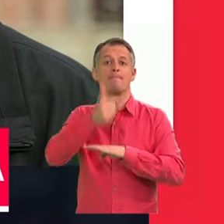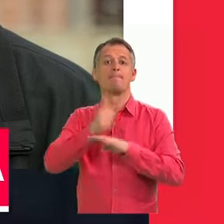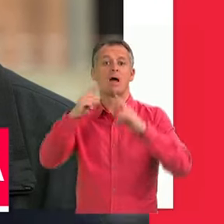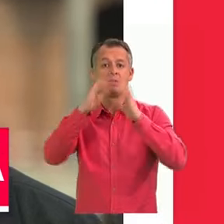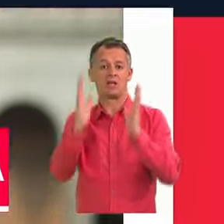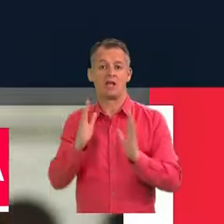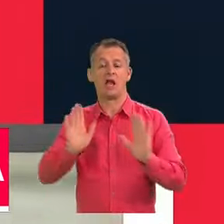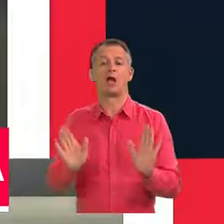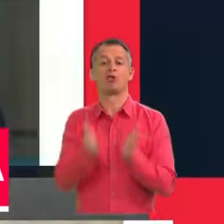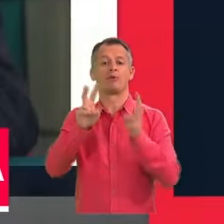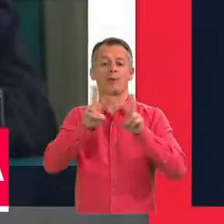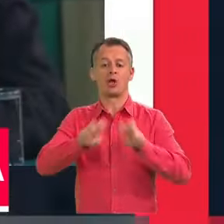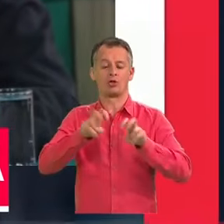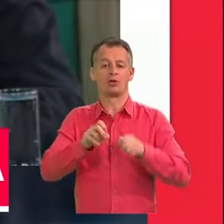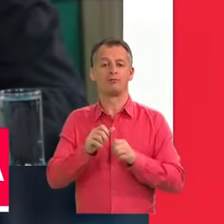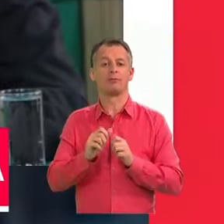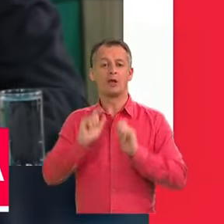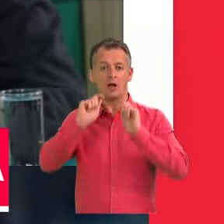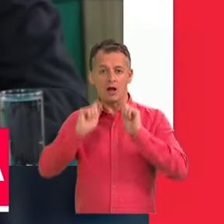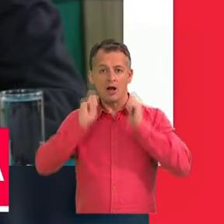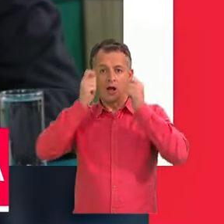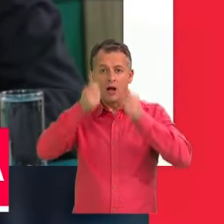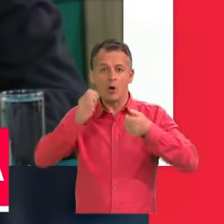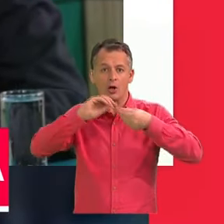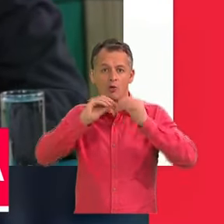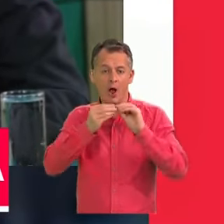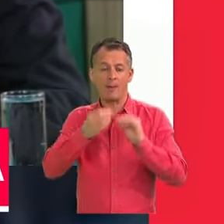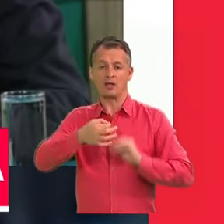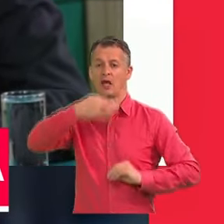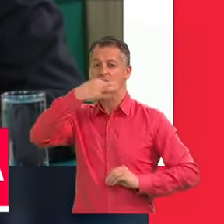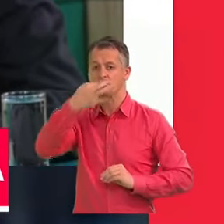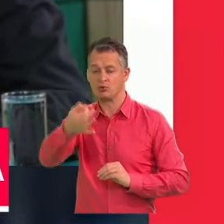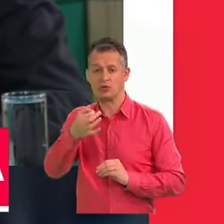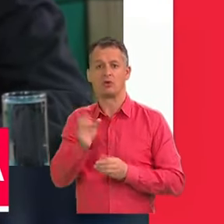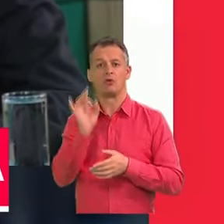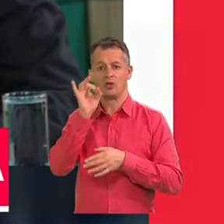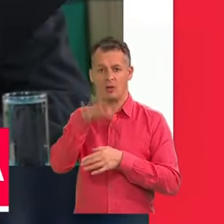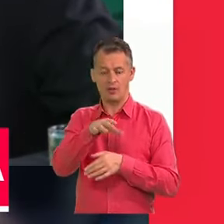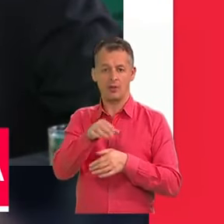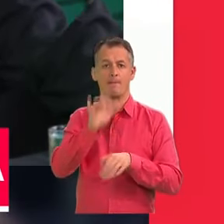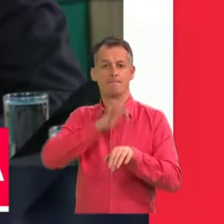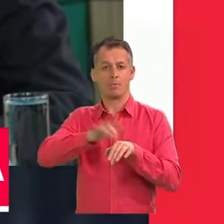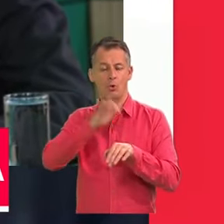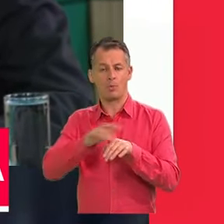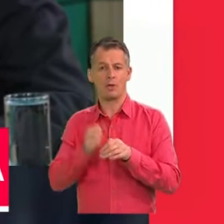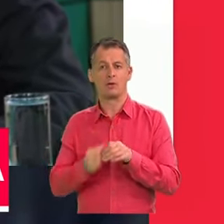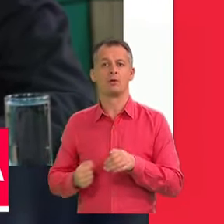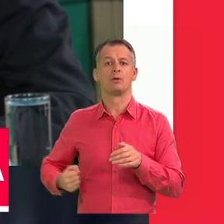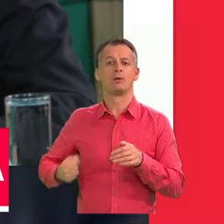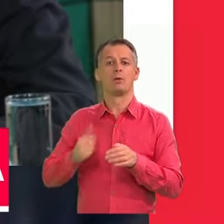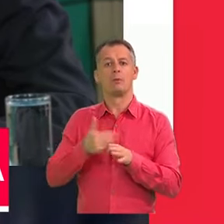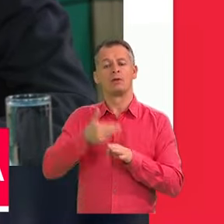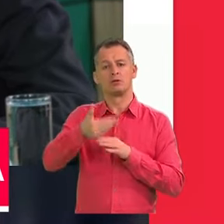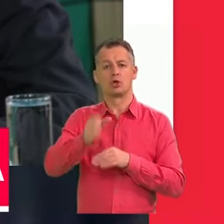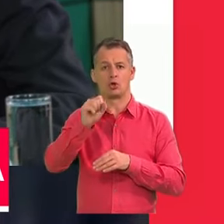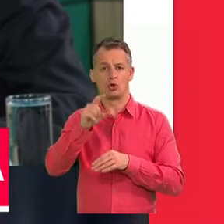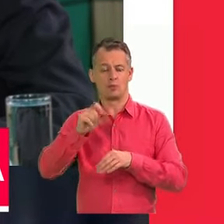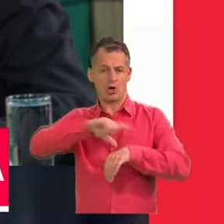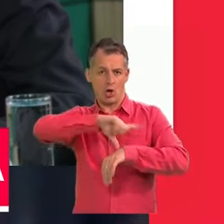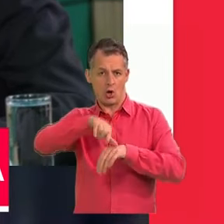anchetă. Călugărul amant i-ar fi transmis la rândul său că va trimite probele în atenție 12 ore. Printre